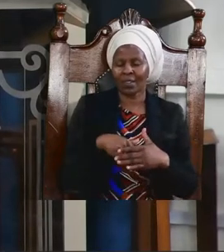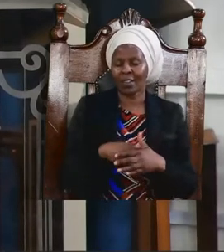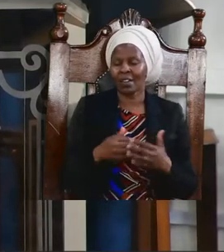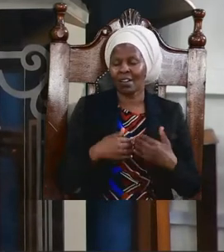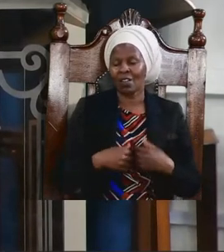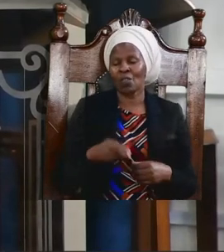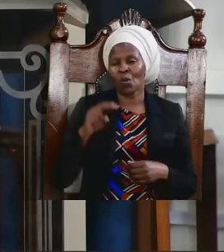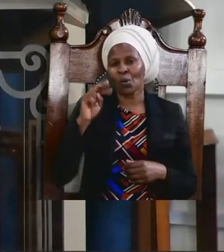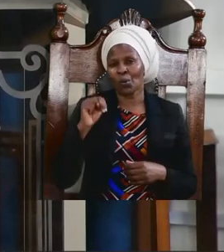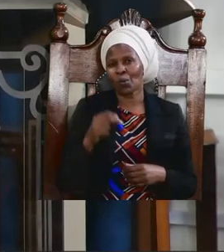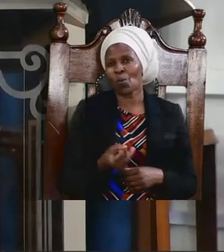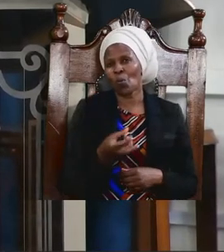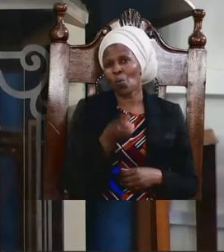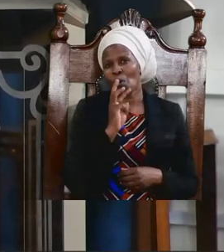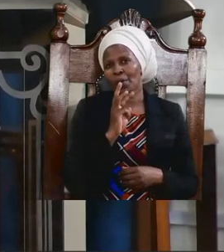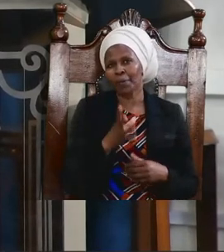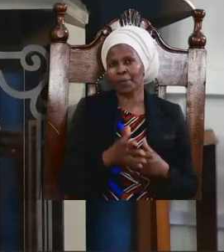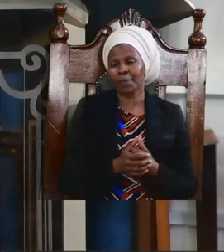maji.